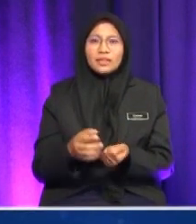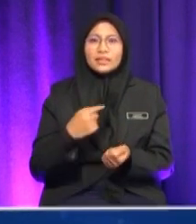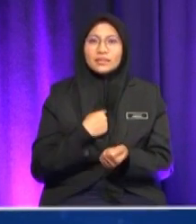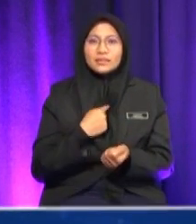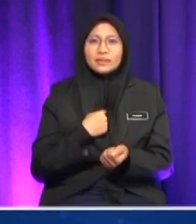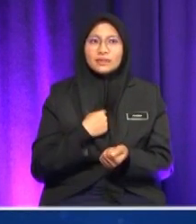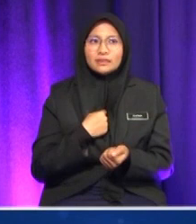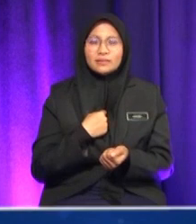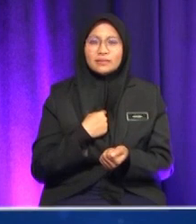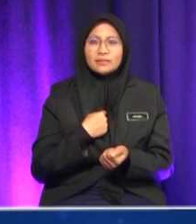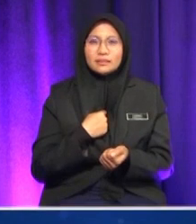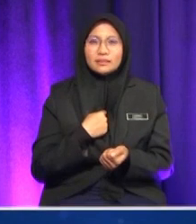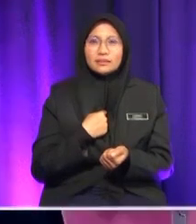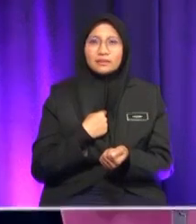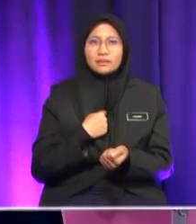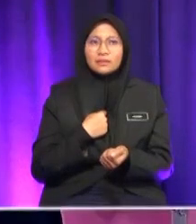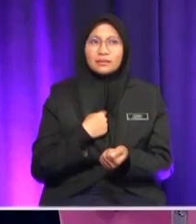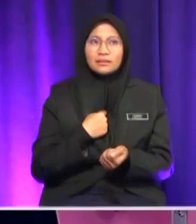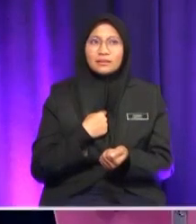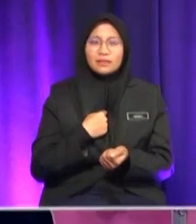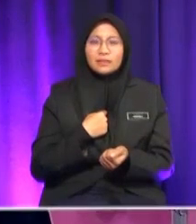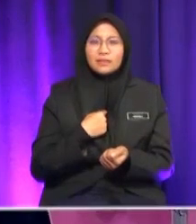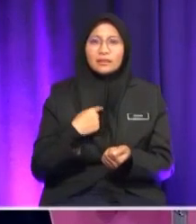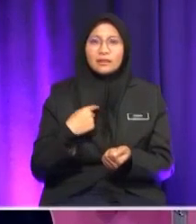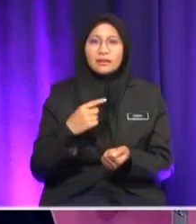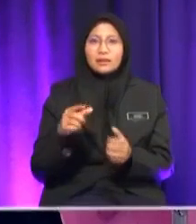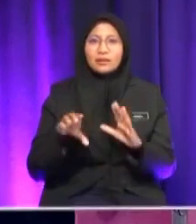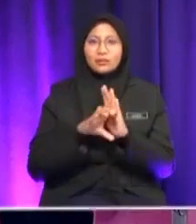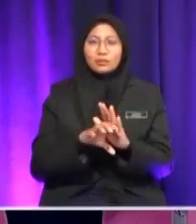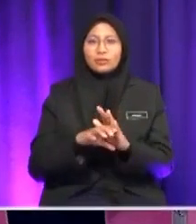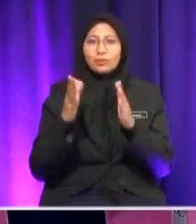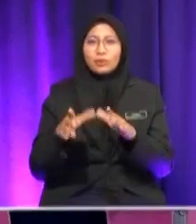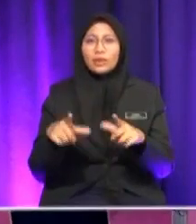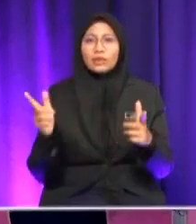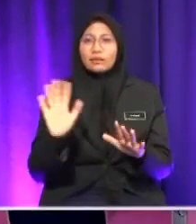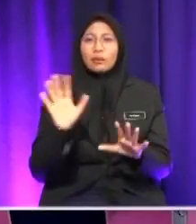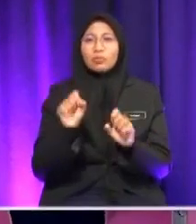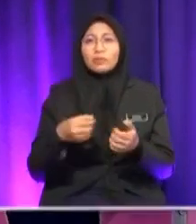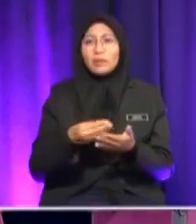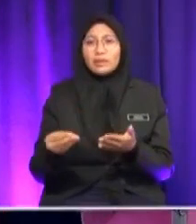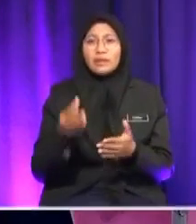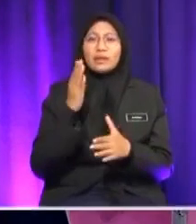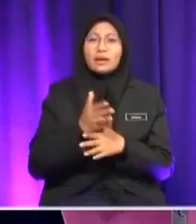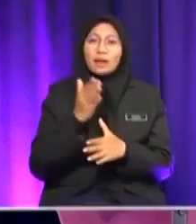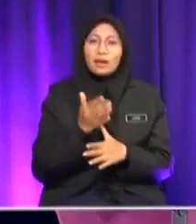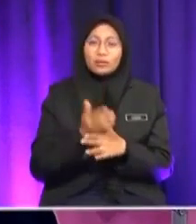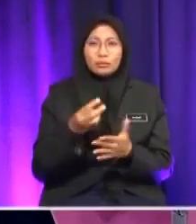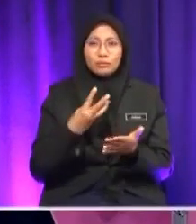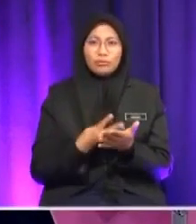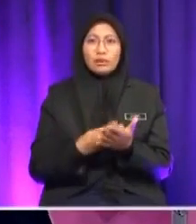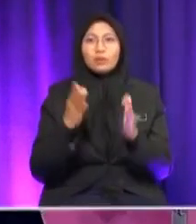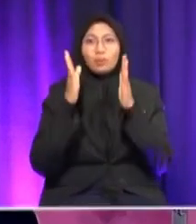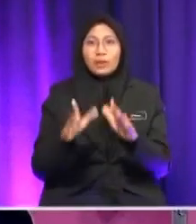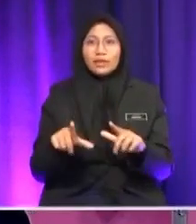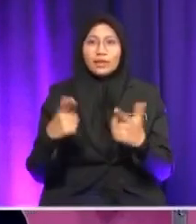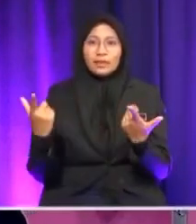mereka kongsi hutang kita dan mereka pula tak mampu bayar hutang mereka, perbelanjaan mereka. Menjejaskan hubungan kekeluargaan.